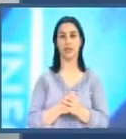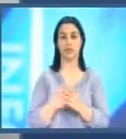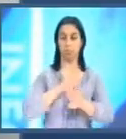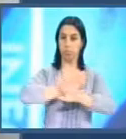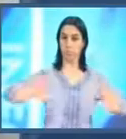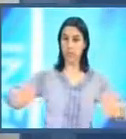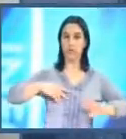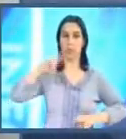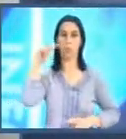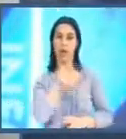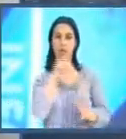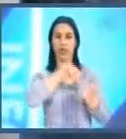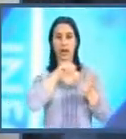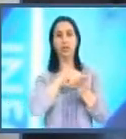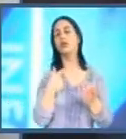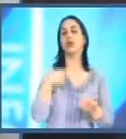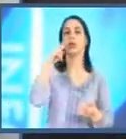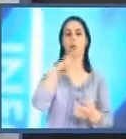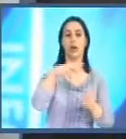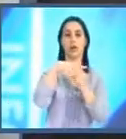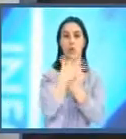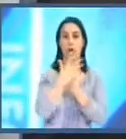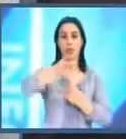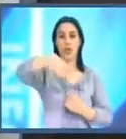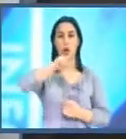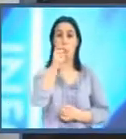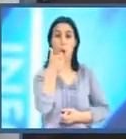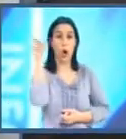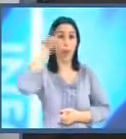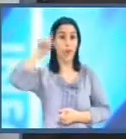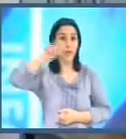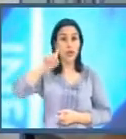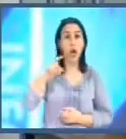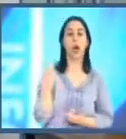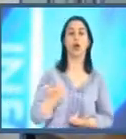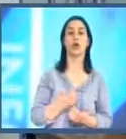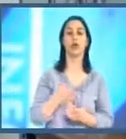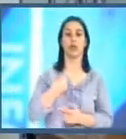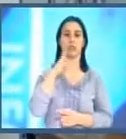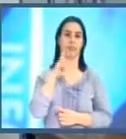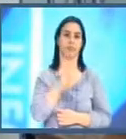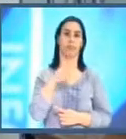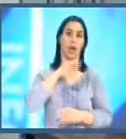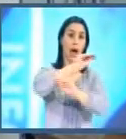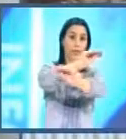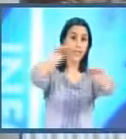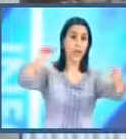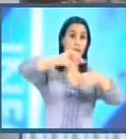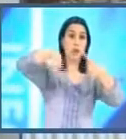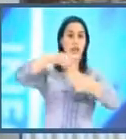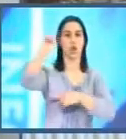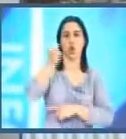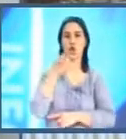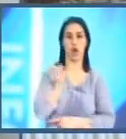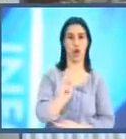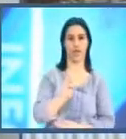centre i preveient aquesta circumstància que tindríem molt poquets professors, vam avisar les famílies dient que no portessin els